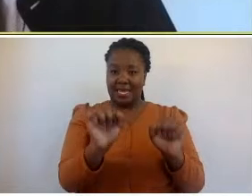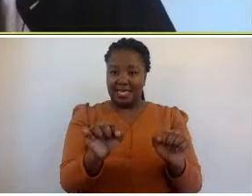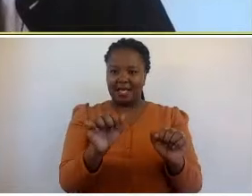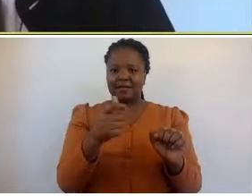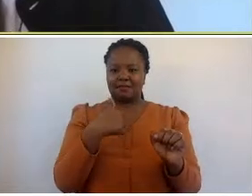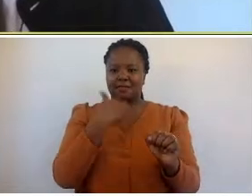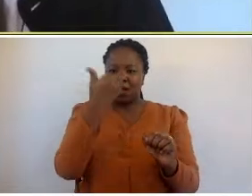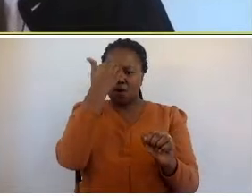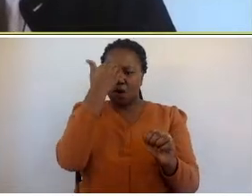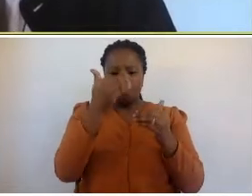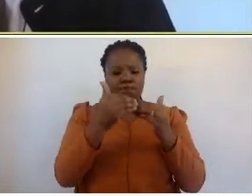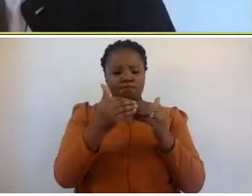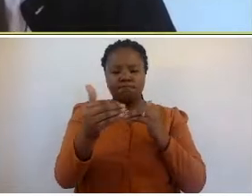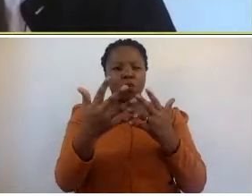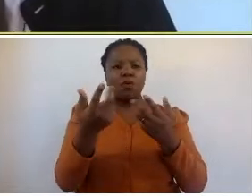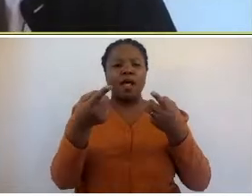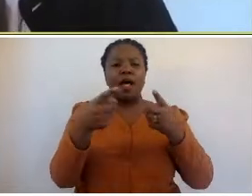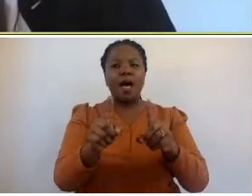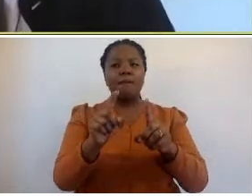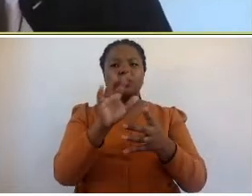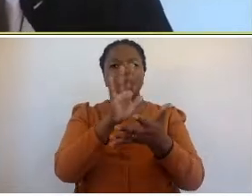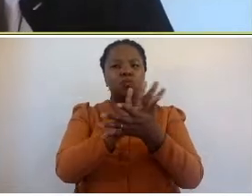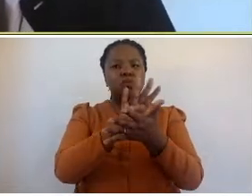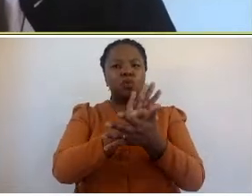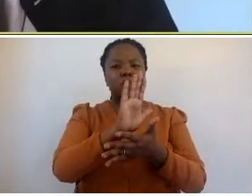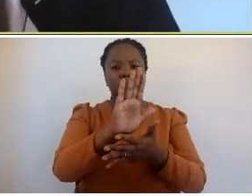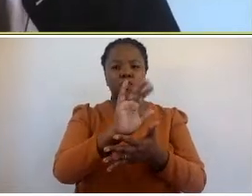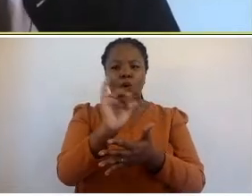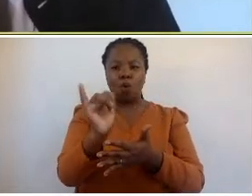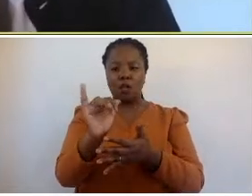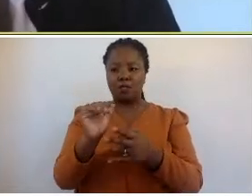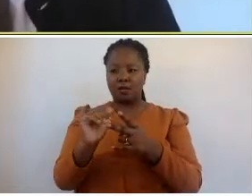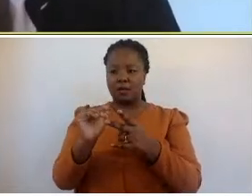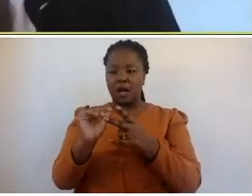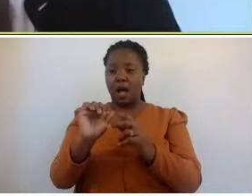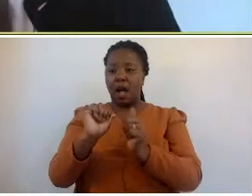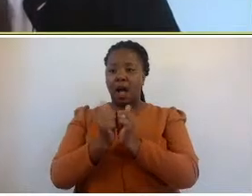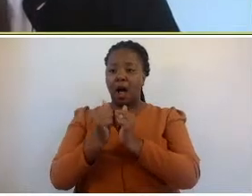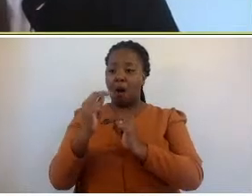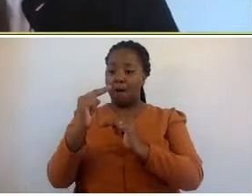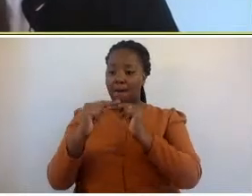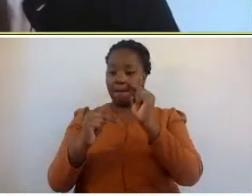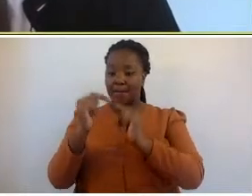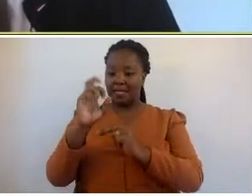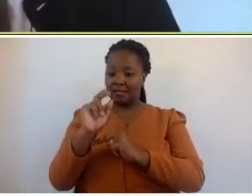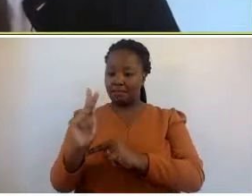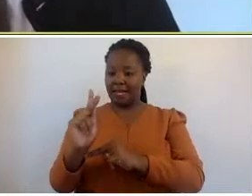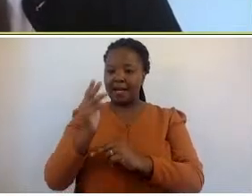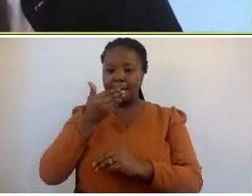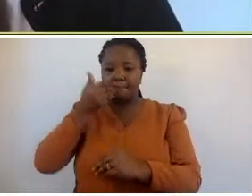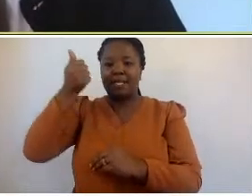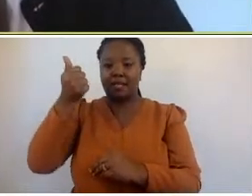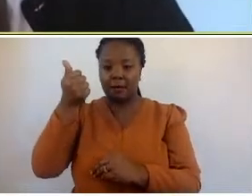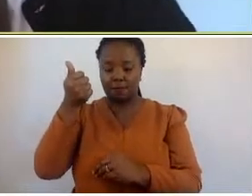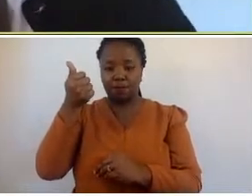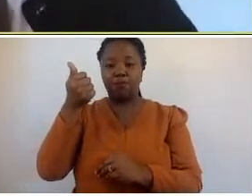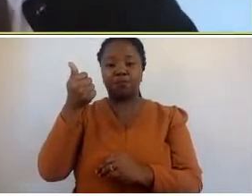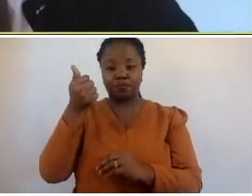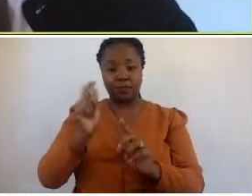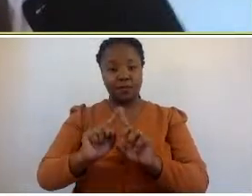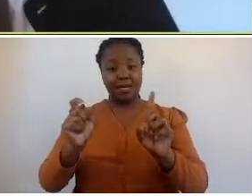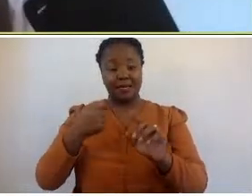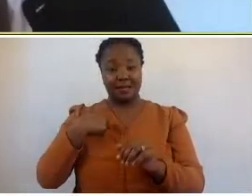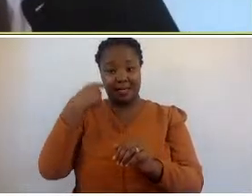va se produire avec la réouverture des écoles, les retours à l'école. Il faut mieux reconstruire les systèmes éducatifs. Mais